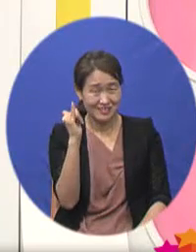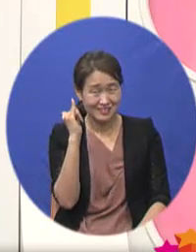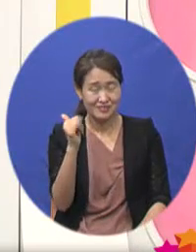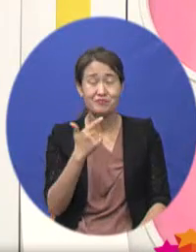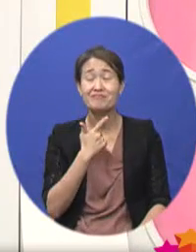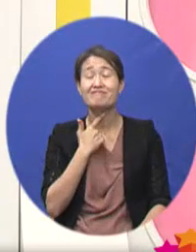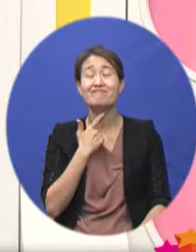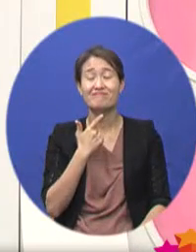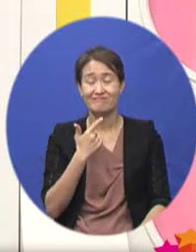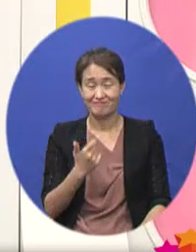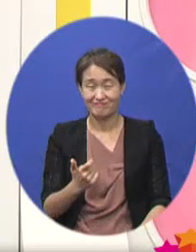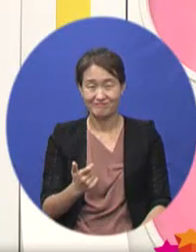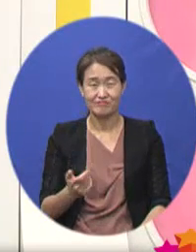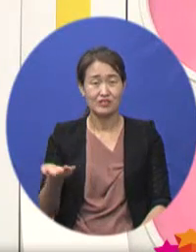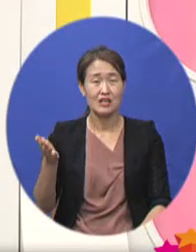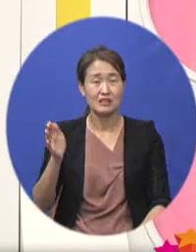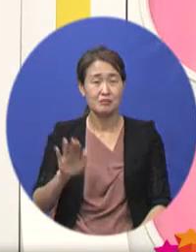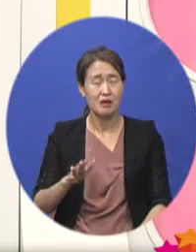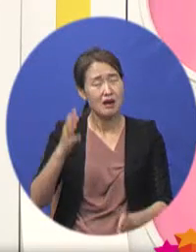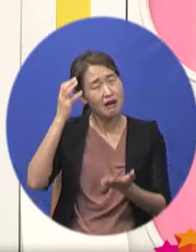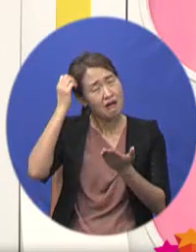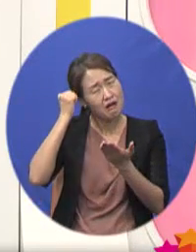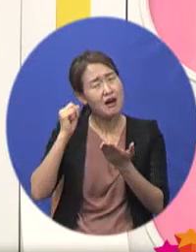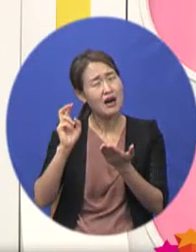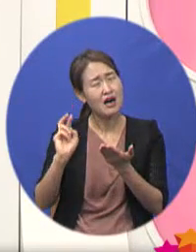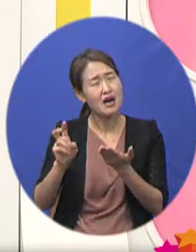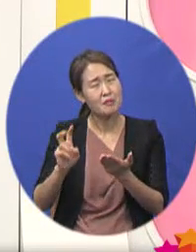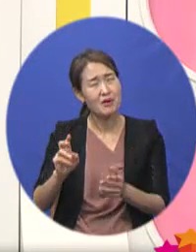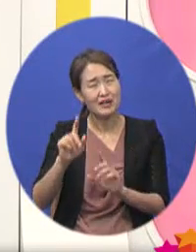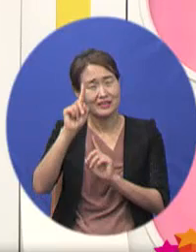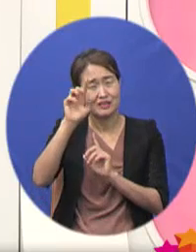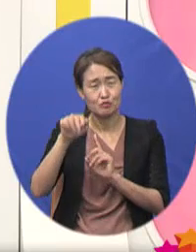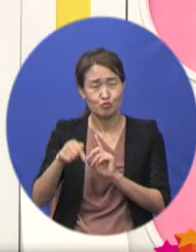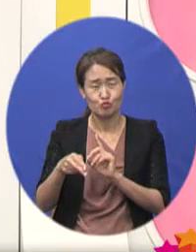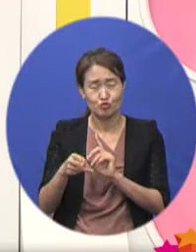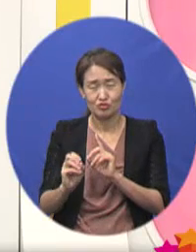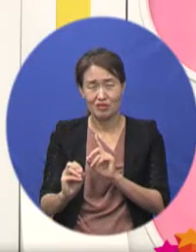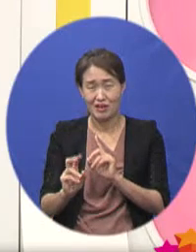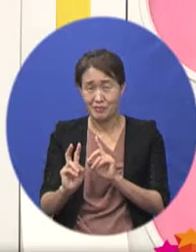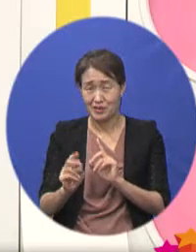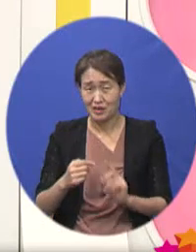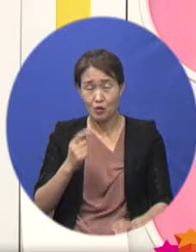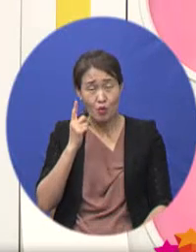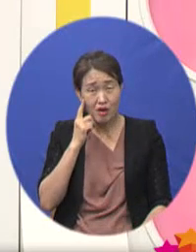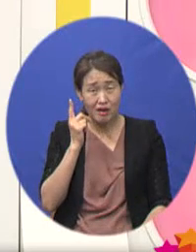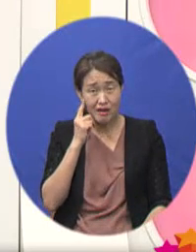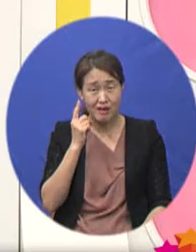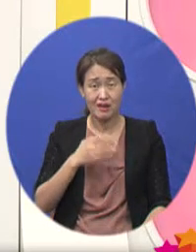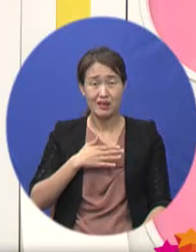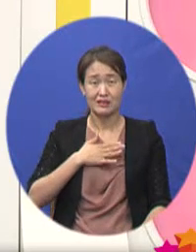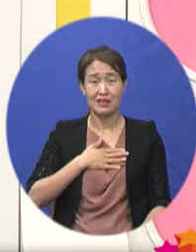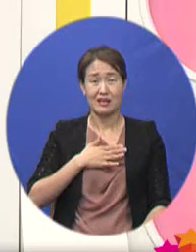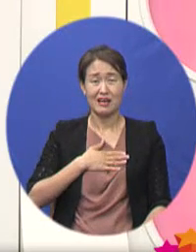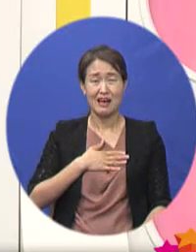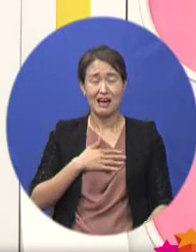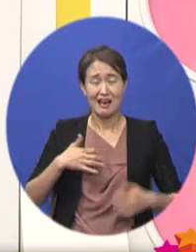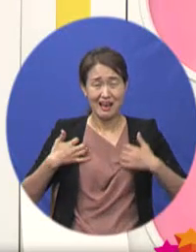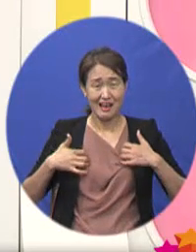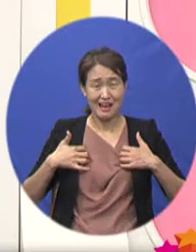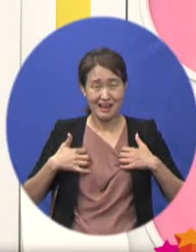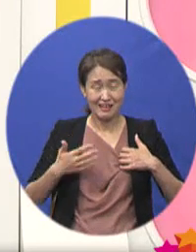예. 예. 네. 그런데 자. 기억하실 거예요, 이부영 씨가. 예, 예. 왜 그러냐면 내가 수수께끼를